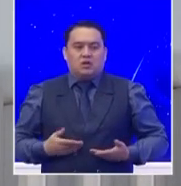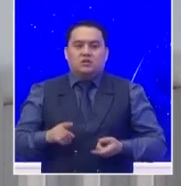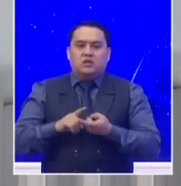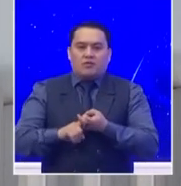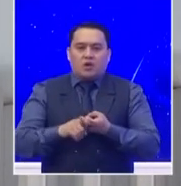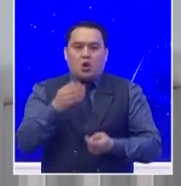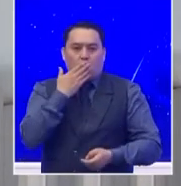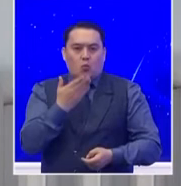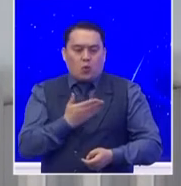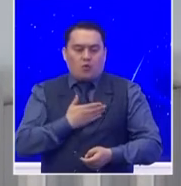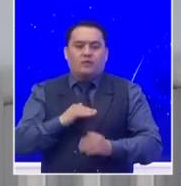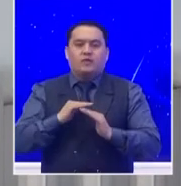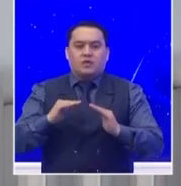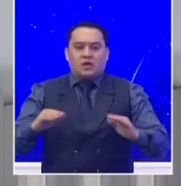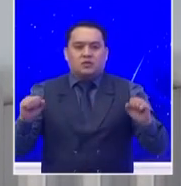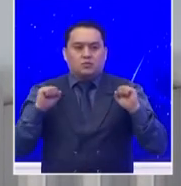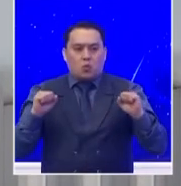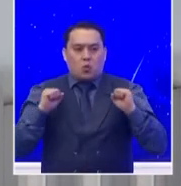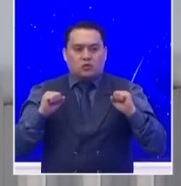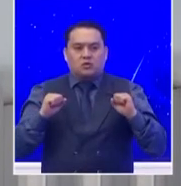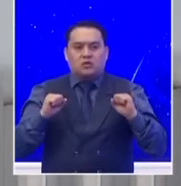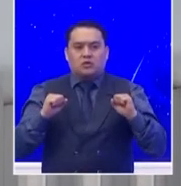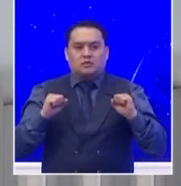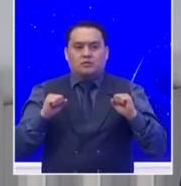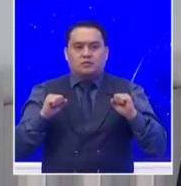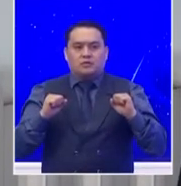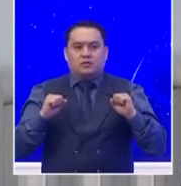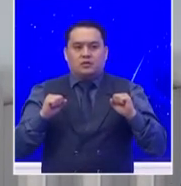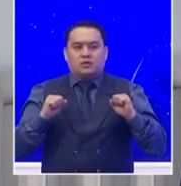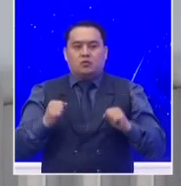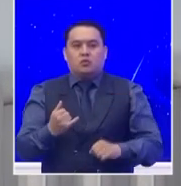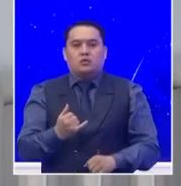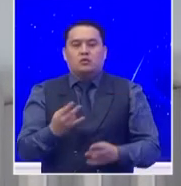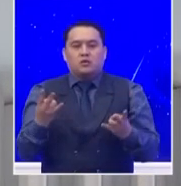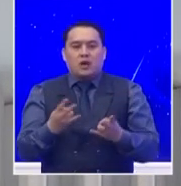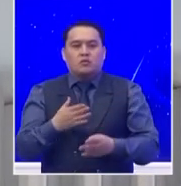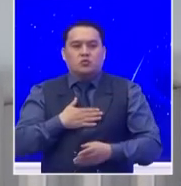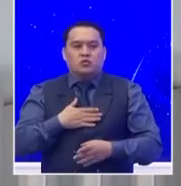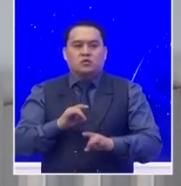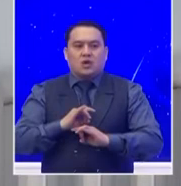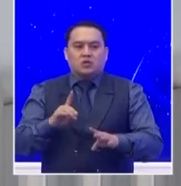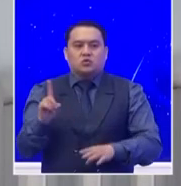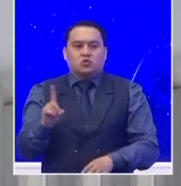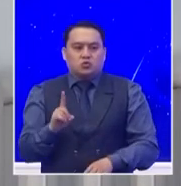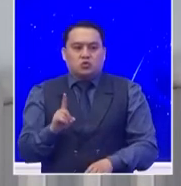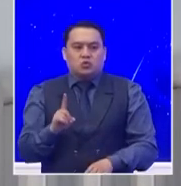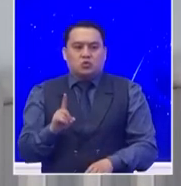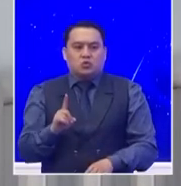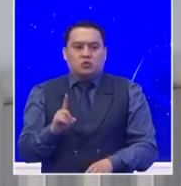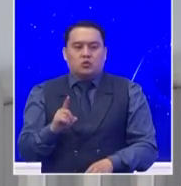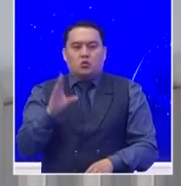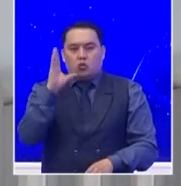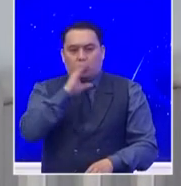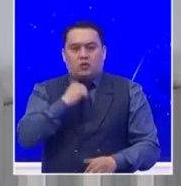зависит любовь наших детей к спорту, к физической культуре. Надо сказать, что наши педагоги умеют